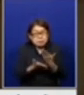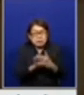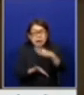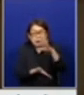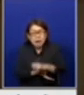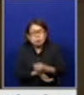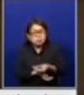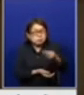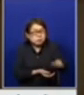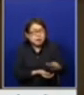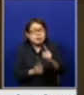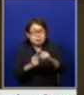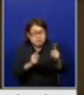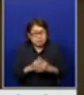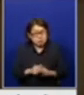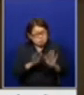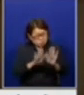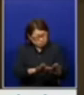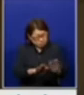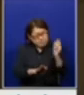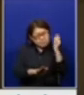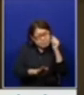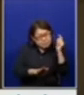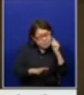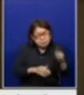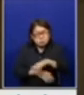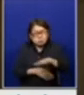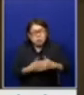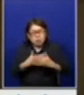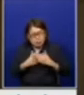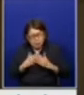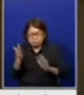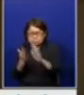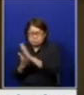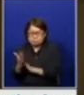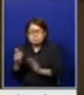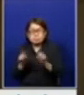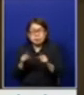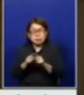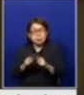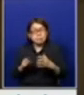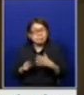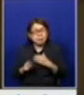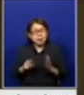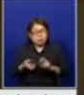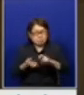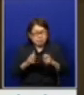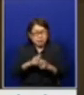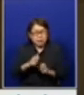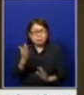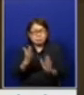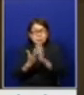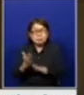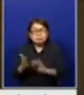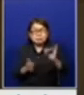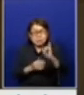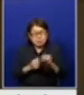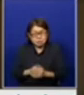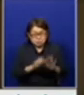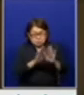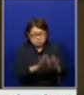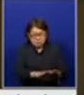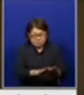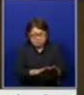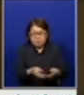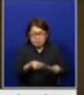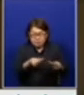ทุกคนก็อยากให้ประเทศชาติไปรอดเพราะฉะนั้นตรงนี้ก็ฝากเป็นกันบ้านในขณะเดียวกันนั้นต้องกราบเรียน